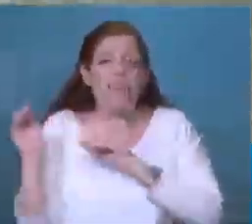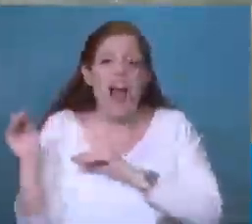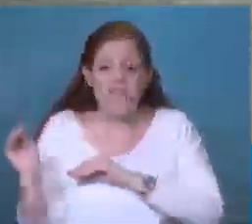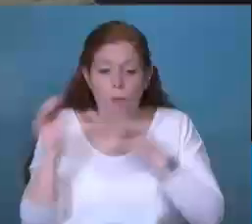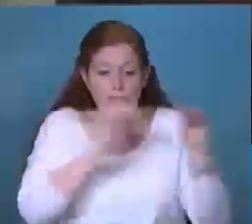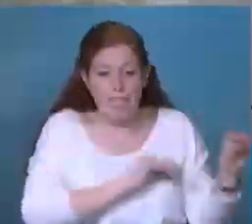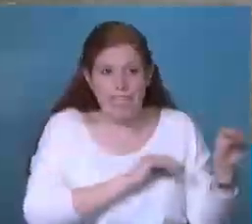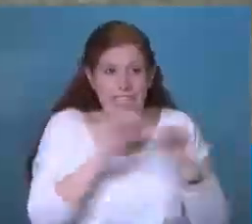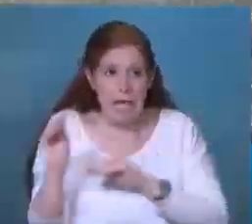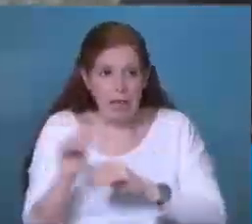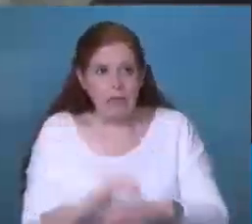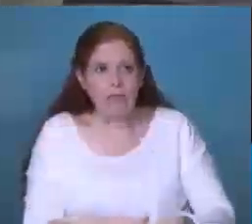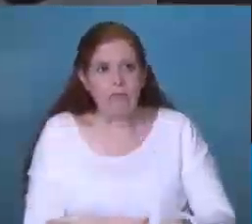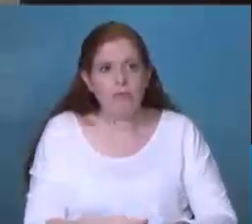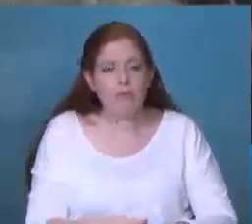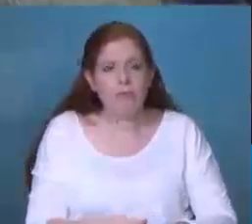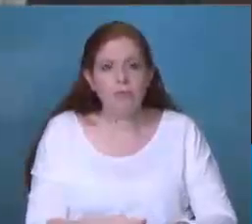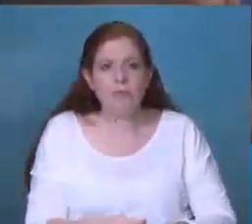הנהר.